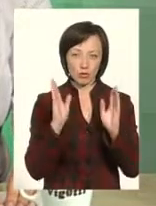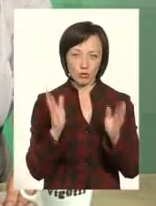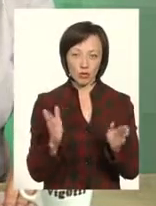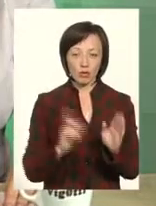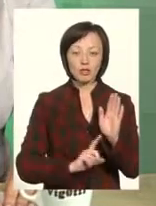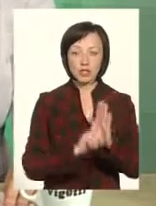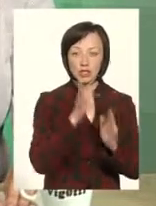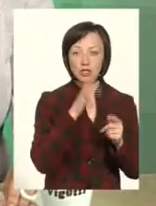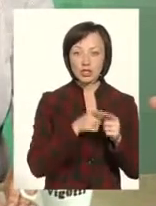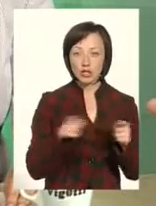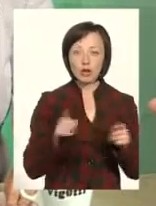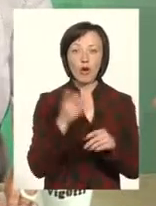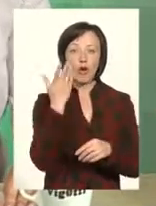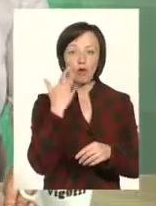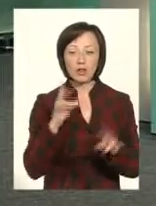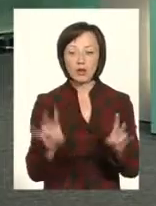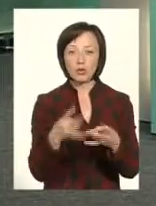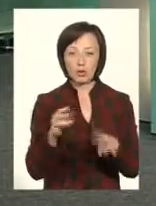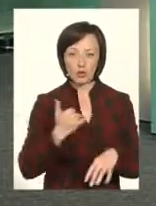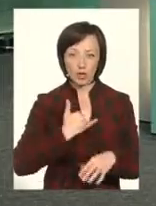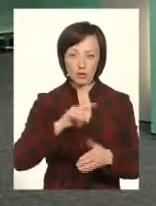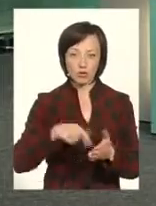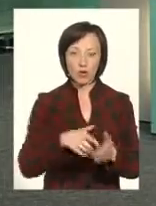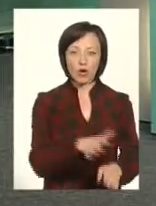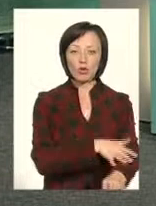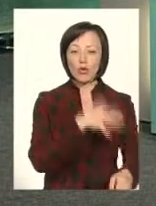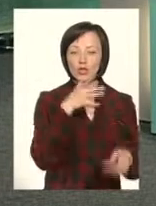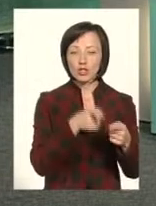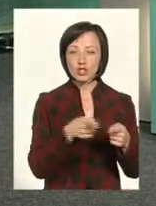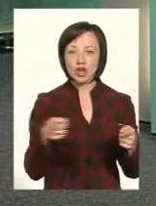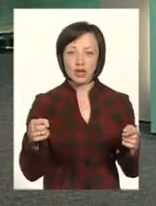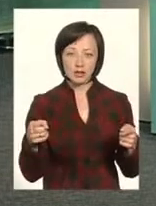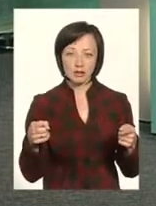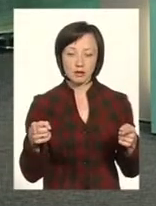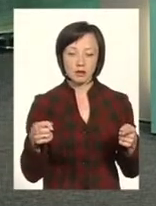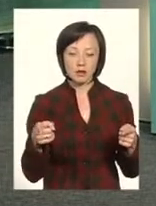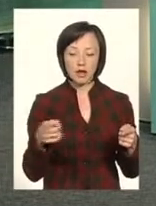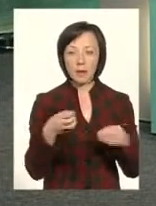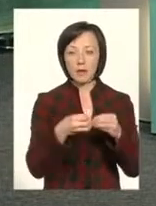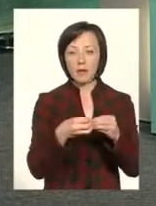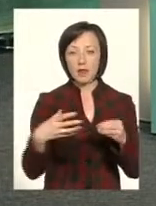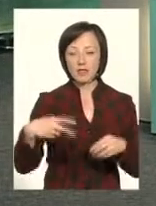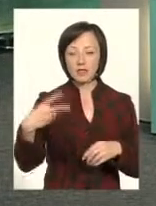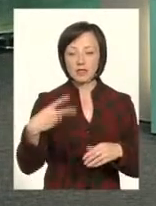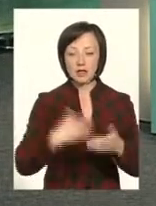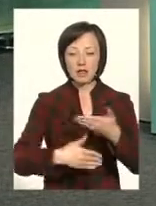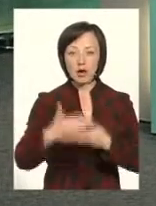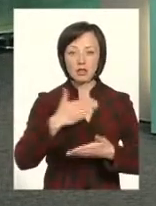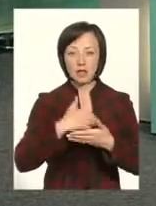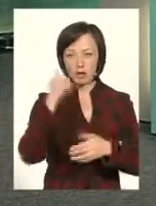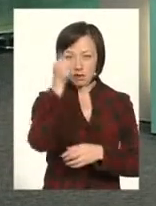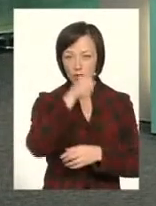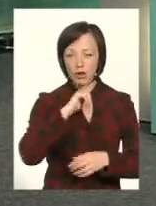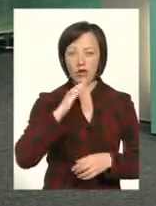той час, коли воно просто буде не потрібне в нашому місті. Довгий час, на протязі 15-20 останніх років,